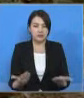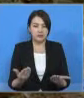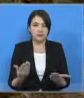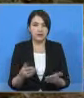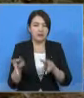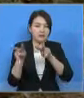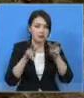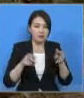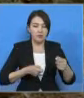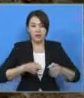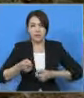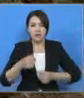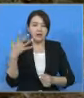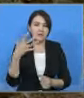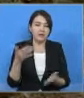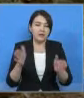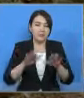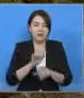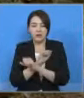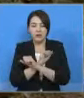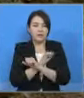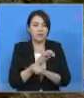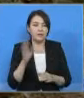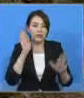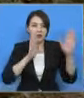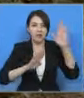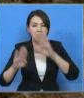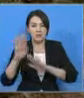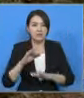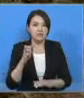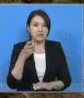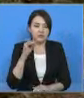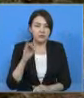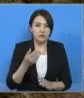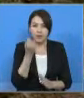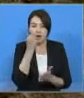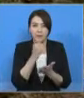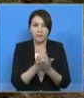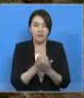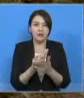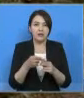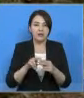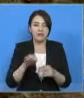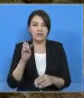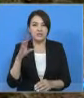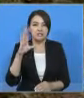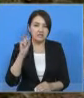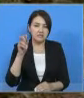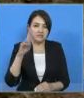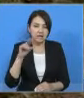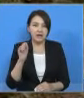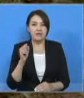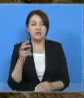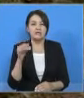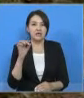на контроле управления находится 5 мест отдыха с организацией купания, имеющие санитарно-эпидемиологическое заключение. Это пляж Сызда, пляж